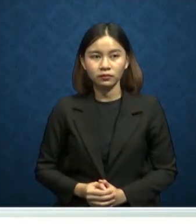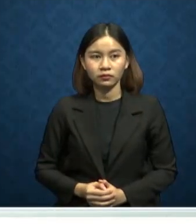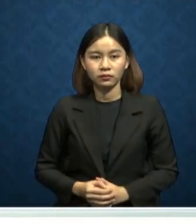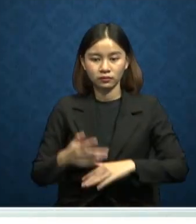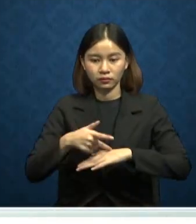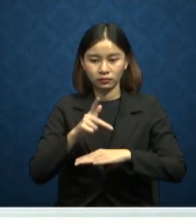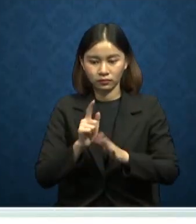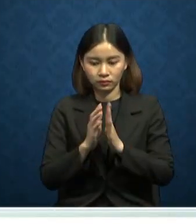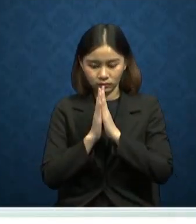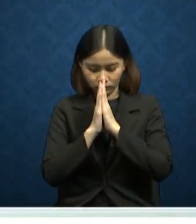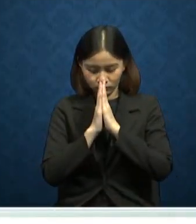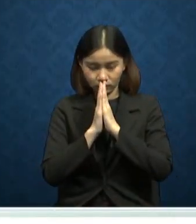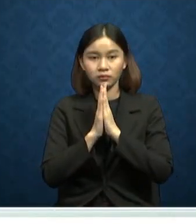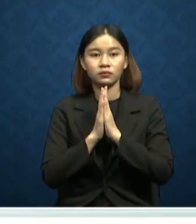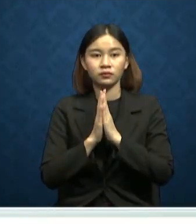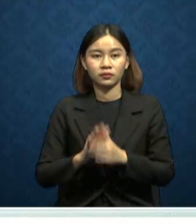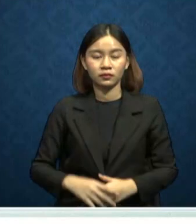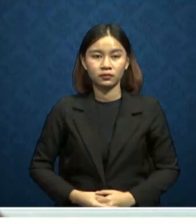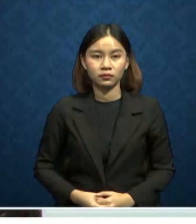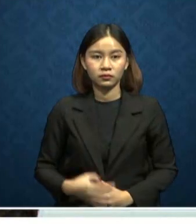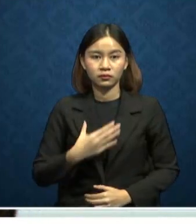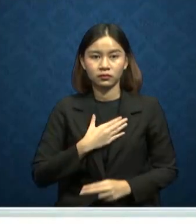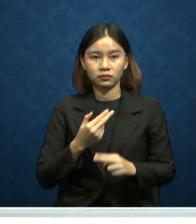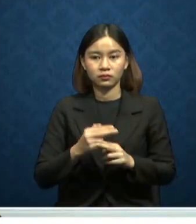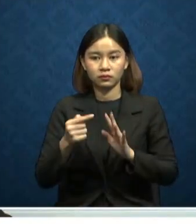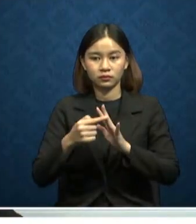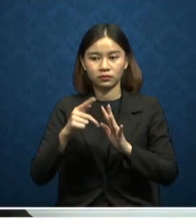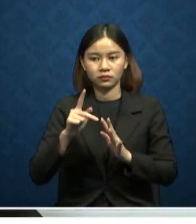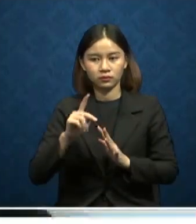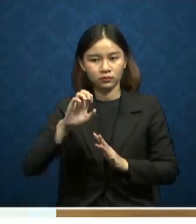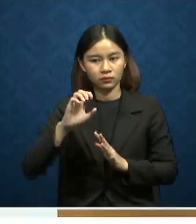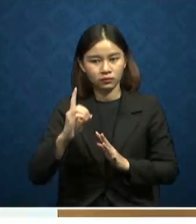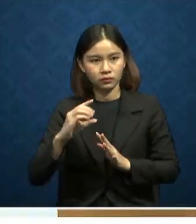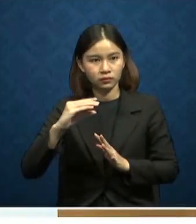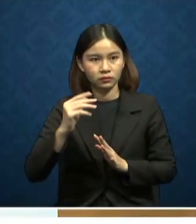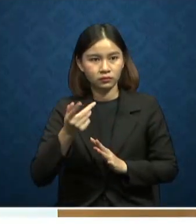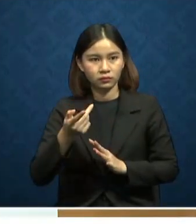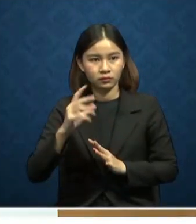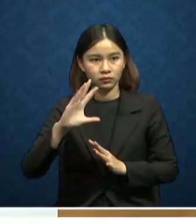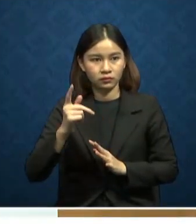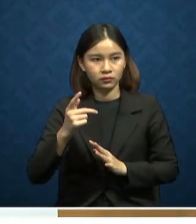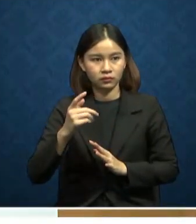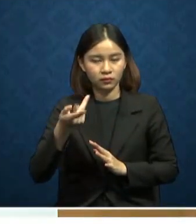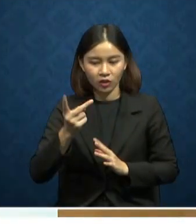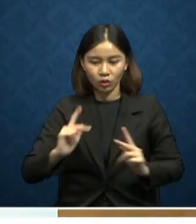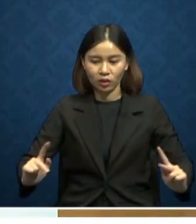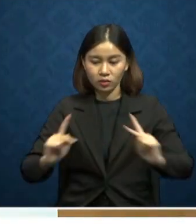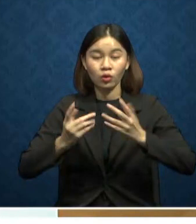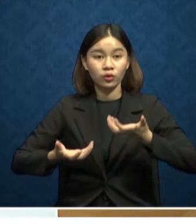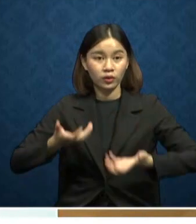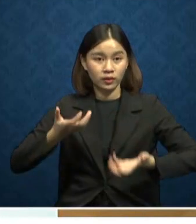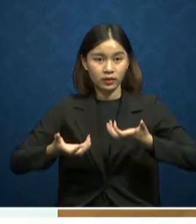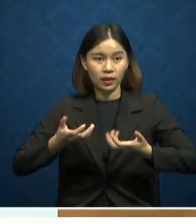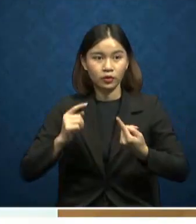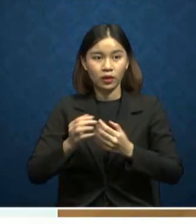กราบเรียนท่านประธานวุฒิสภาที่เคารพกระผมนายเกิดโชคเกษมวงศ์จิตรผู้ตรวจราชการกระทรวงยุติธรรมขอ